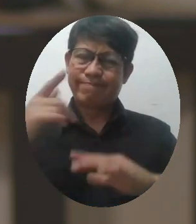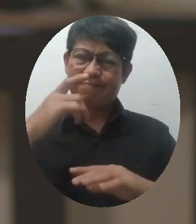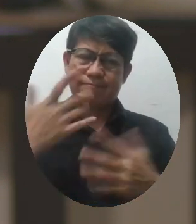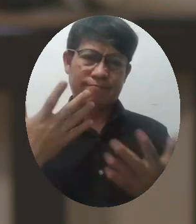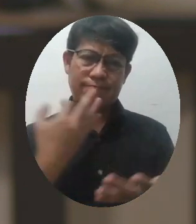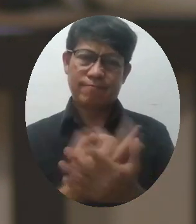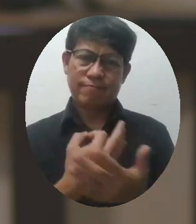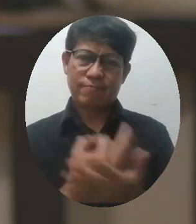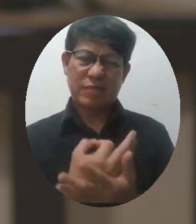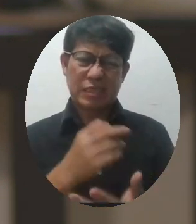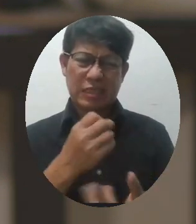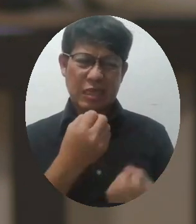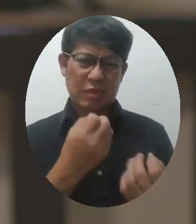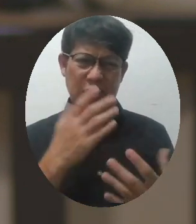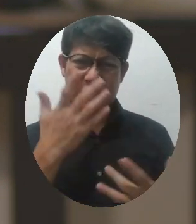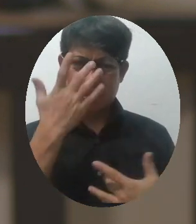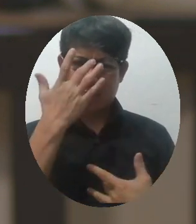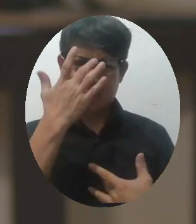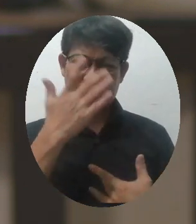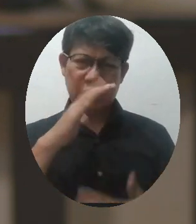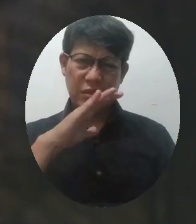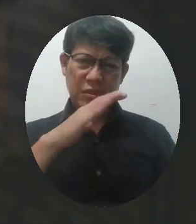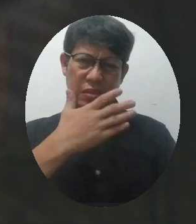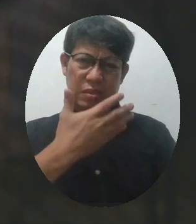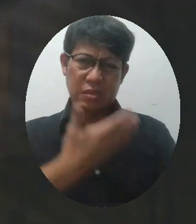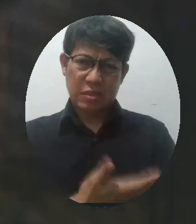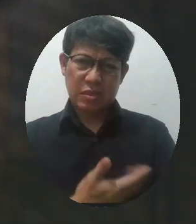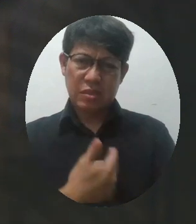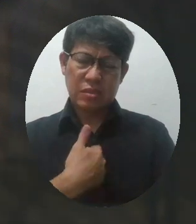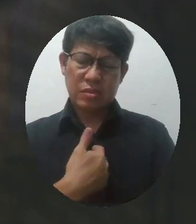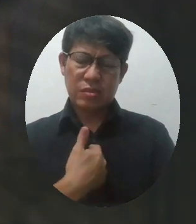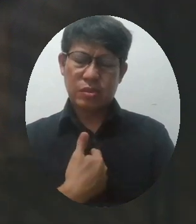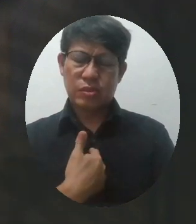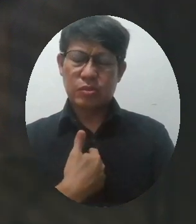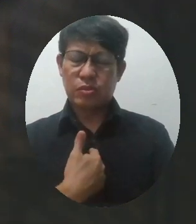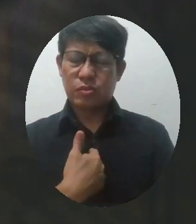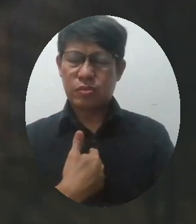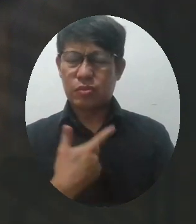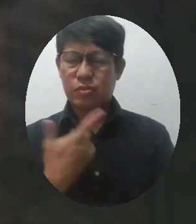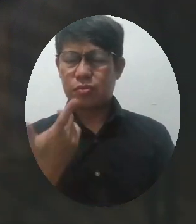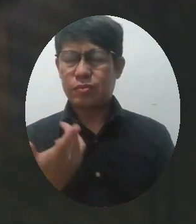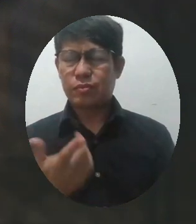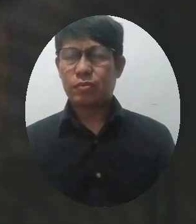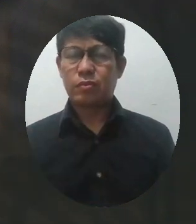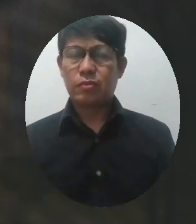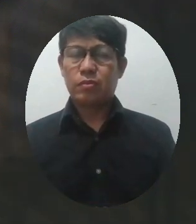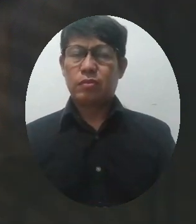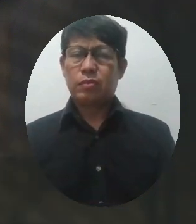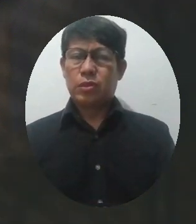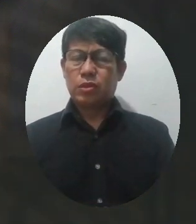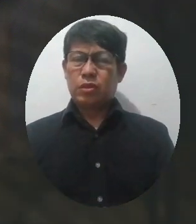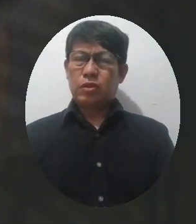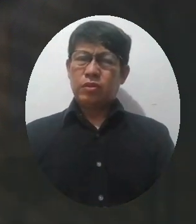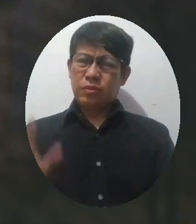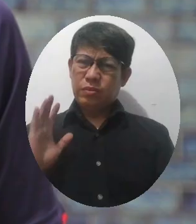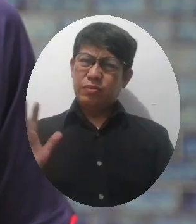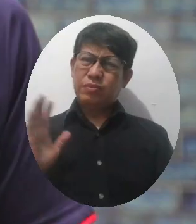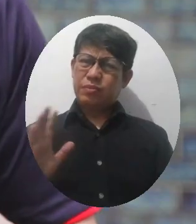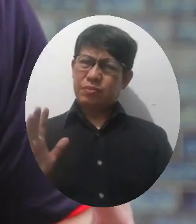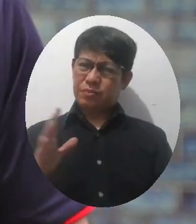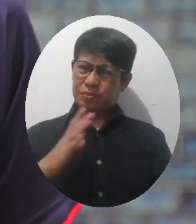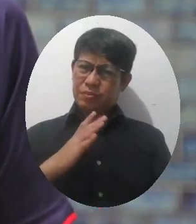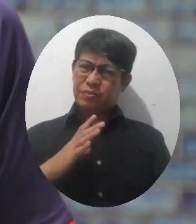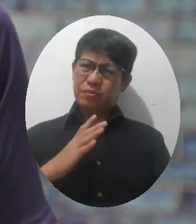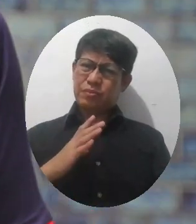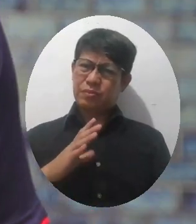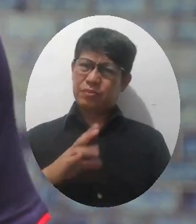yun. Tapos doon ho din namin nalaman nung pag-uwi namin na kailangan siyang operahan. Ang dating buhay nila na